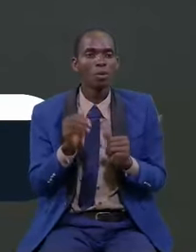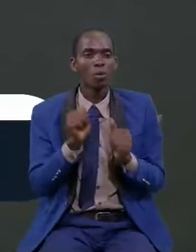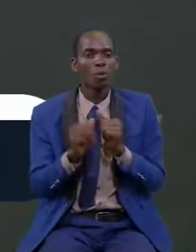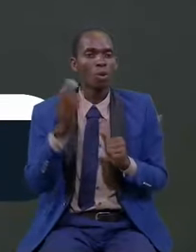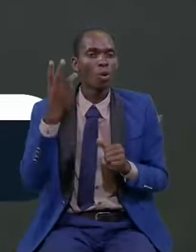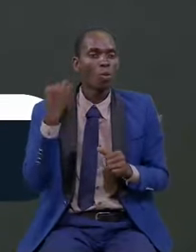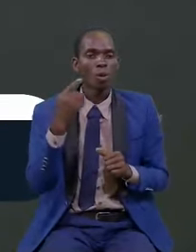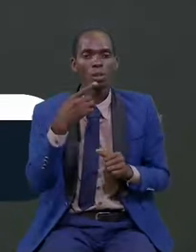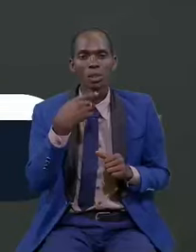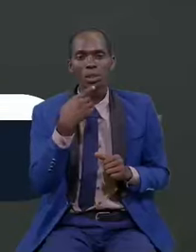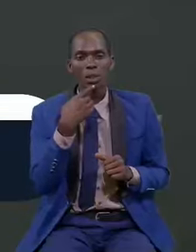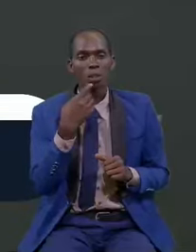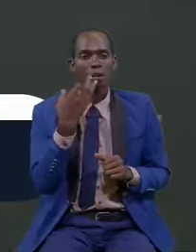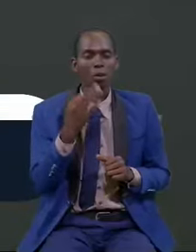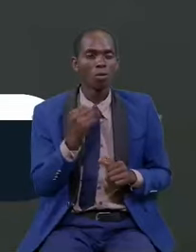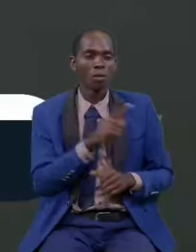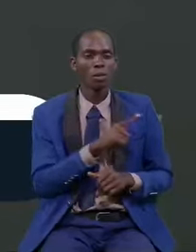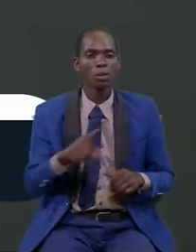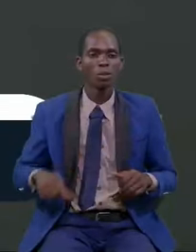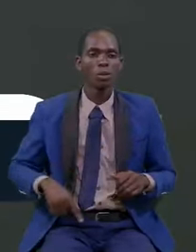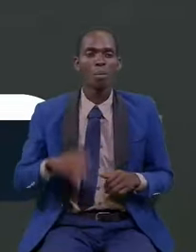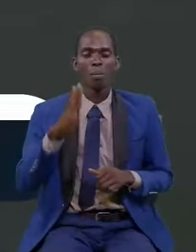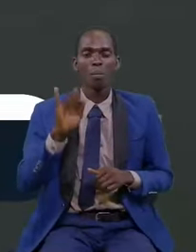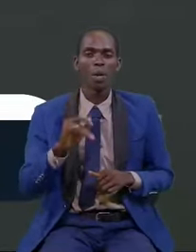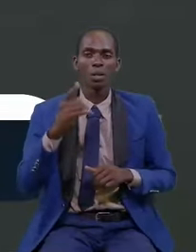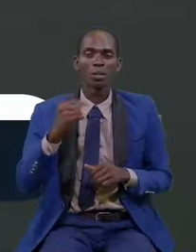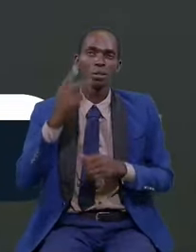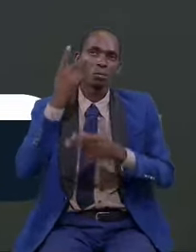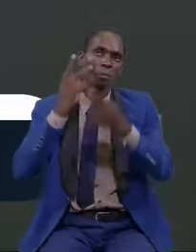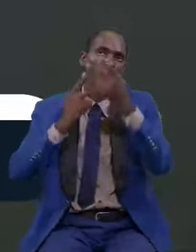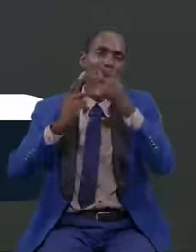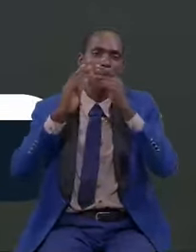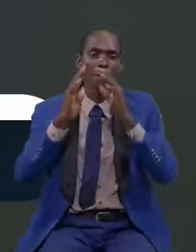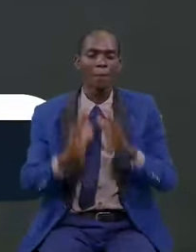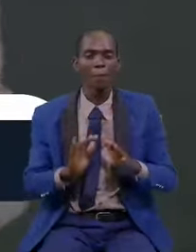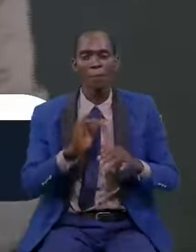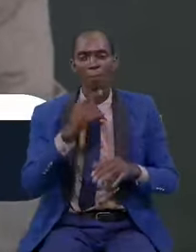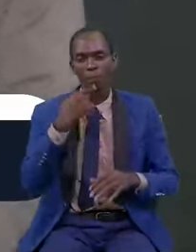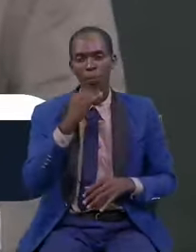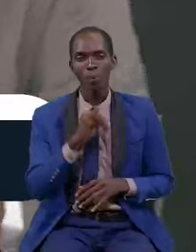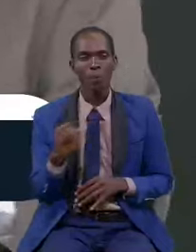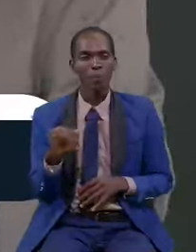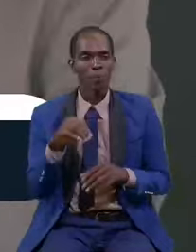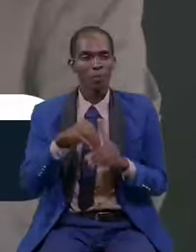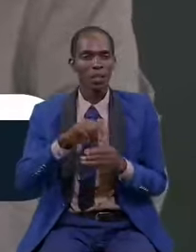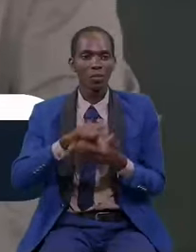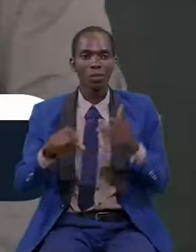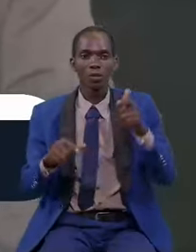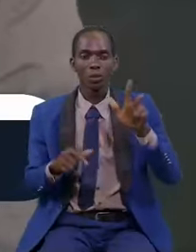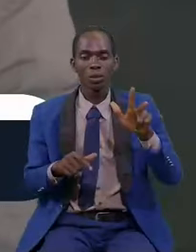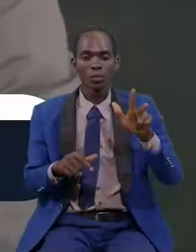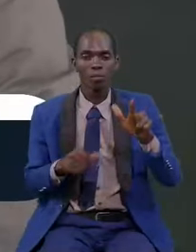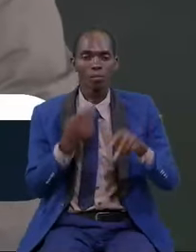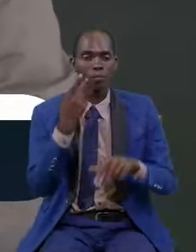avait annoncé par le prophète. Voilà le verset 23.